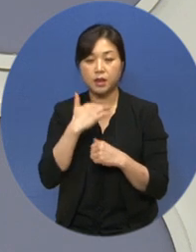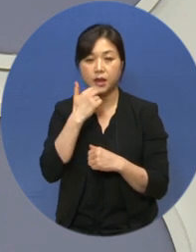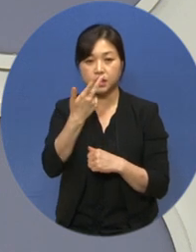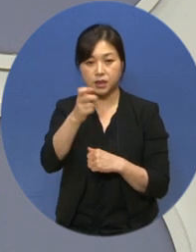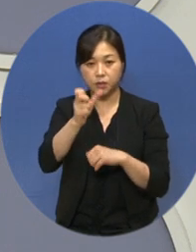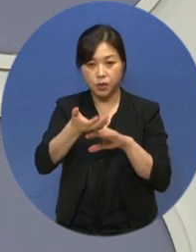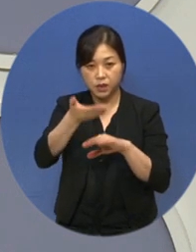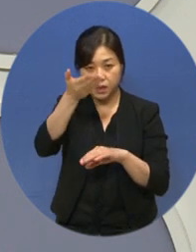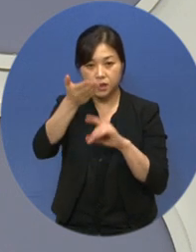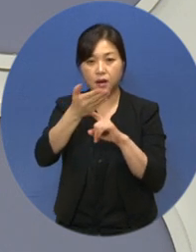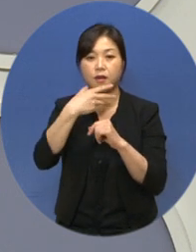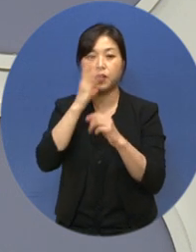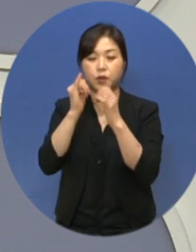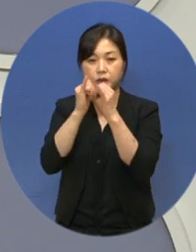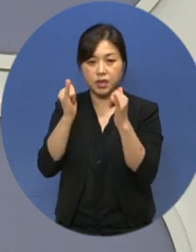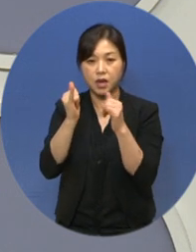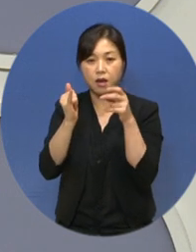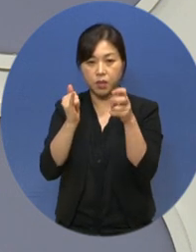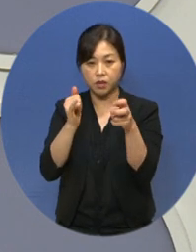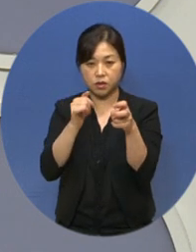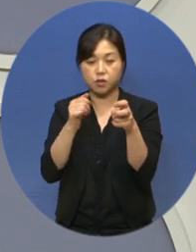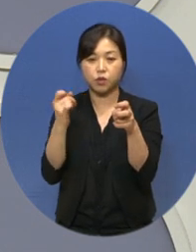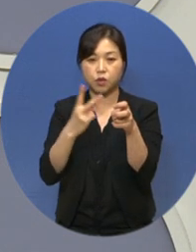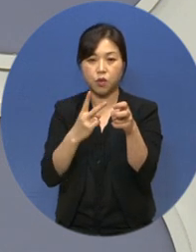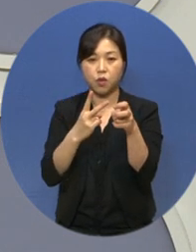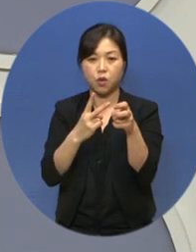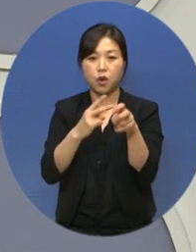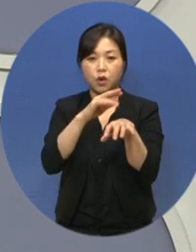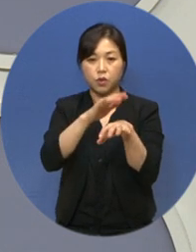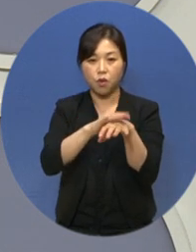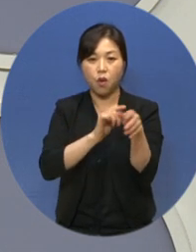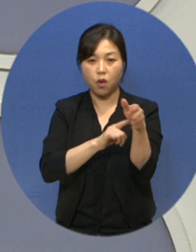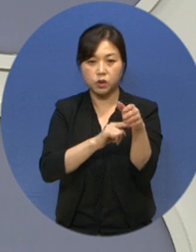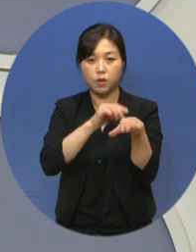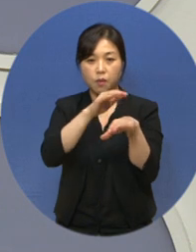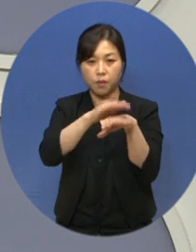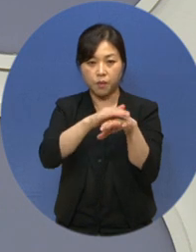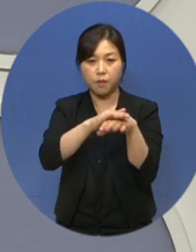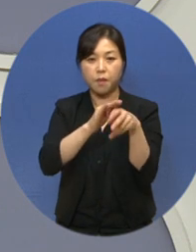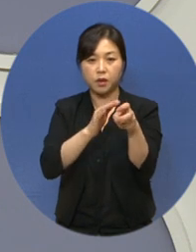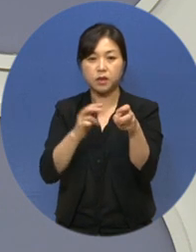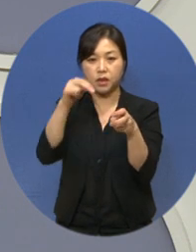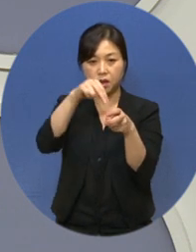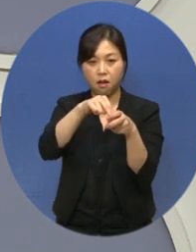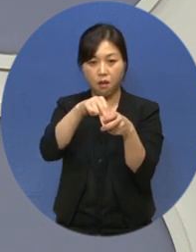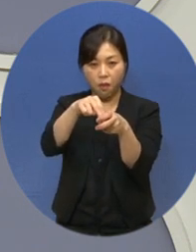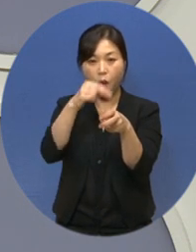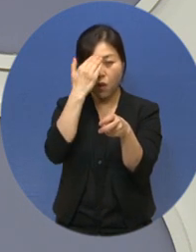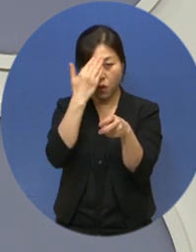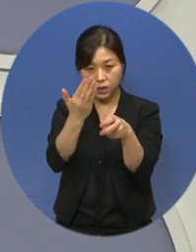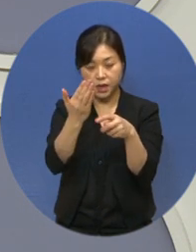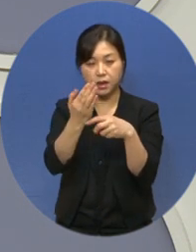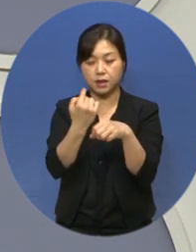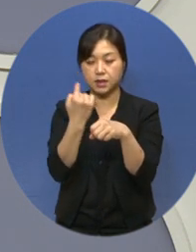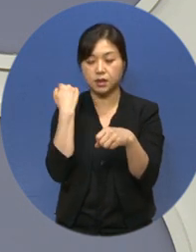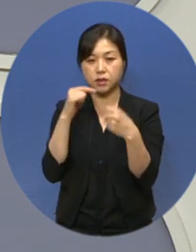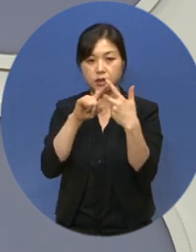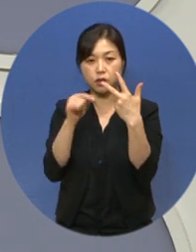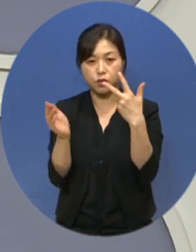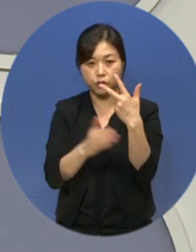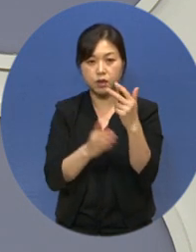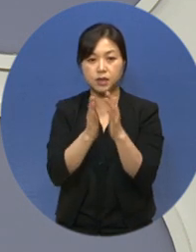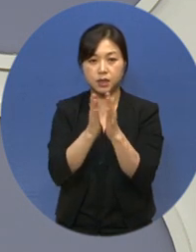어르신들이 시내 버스와 노모 춘 버스를 타면 무료로 하는 사업을 에 작년 7월 1일부터 시행하고 있다는 말씀을